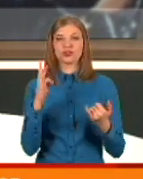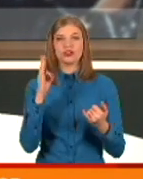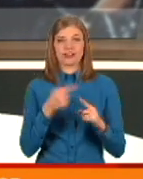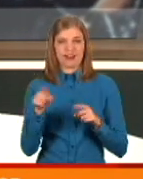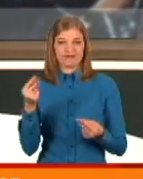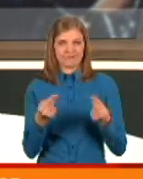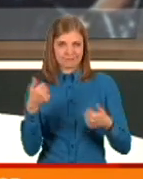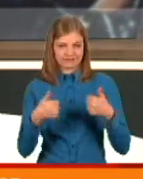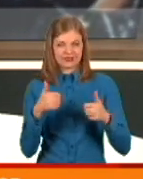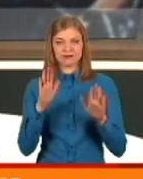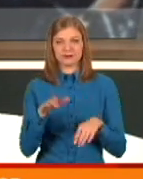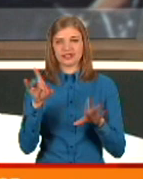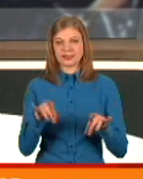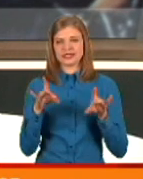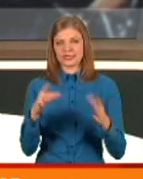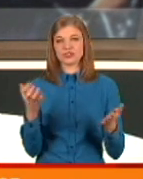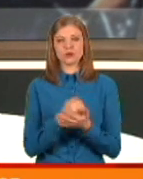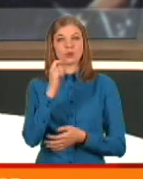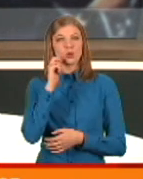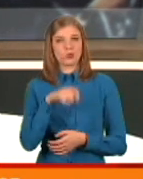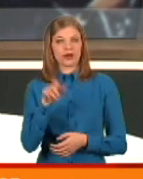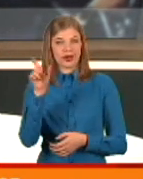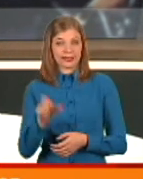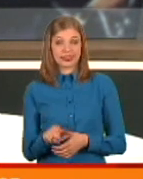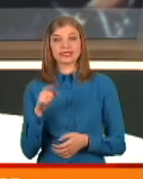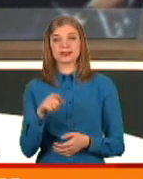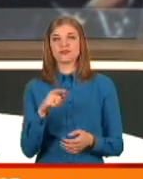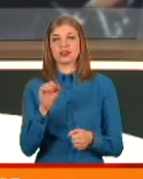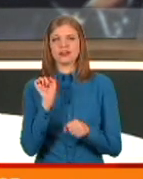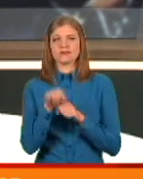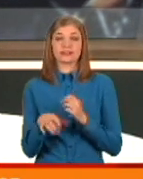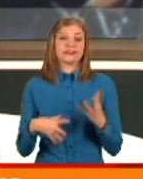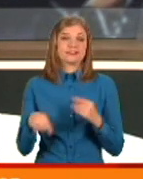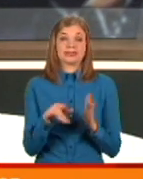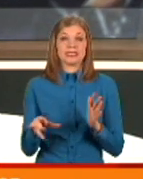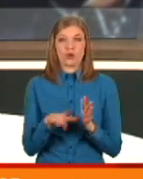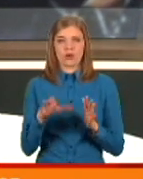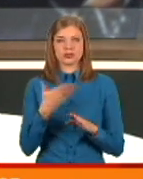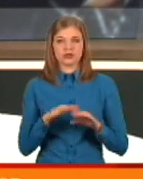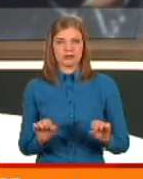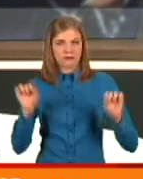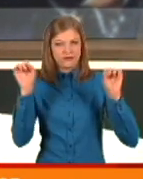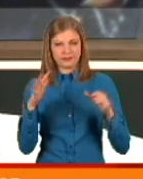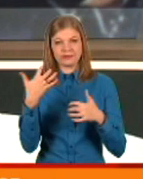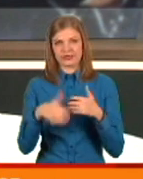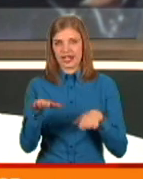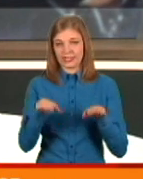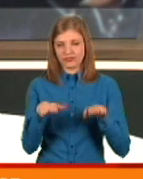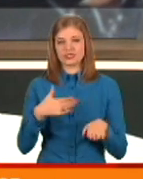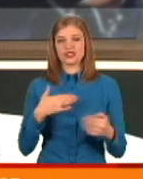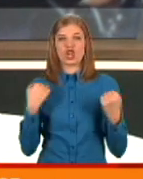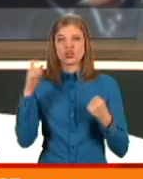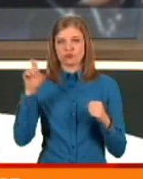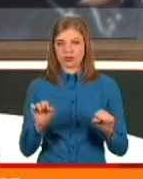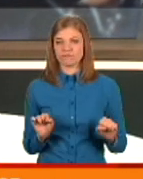Invictus Games сусідний її здобув українець Олександр Гавриленко, побивши всі рекорди з пауерліфтингу в середній вазі. Наш